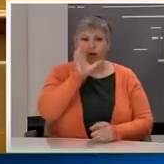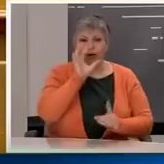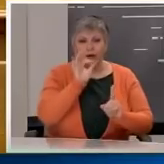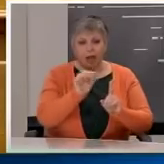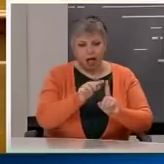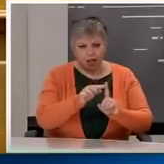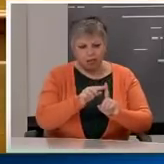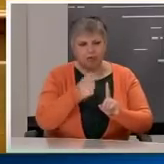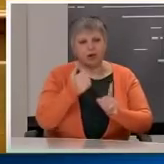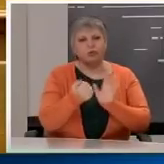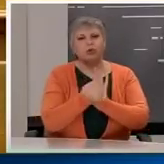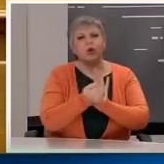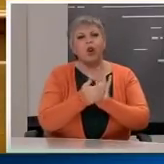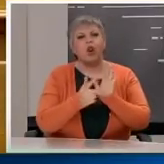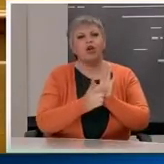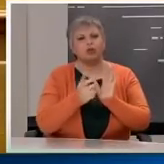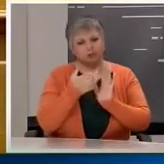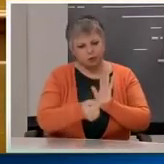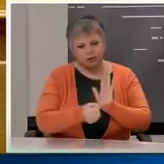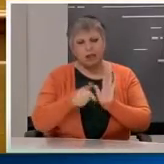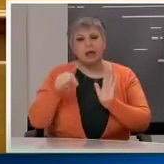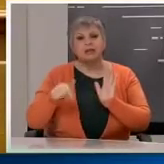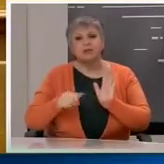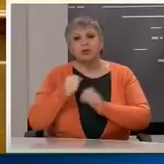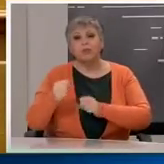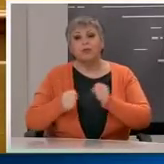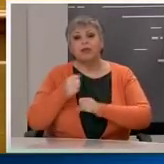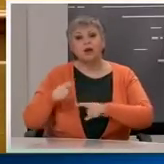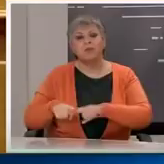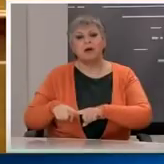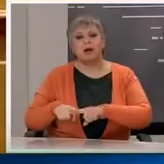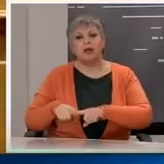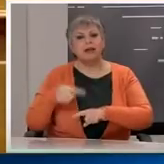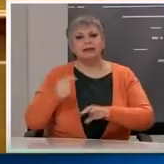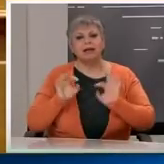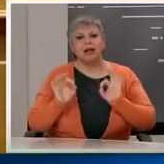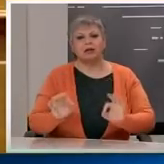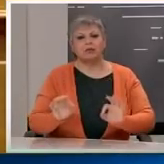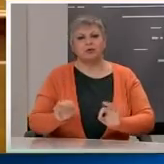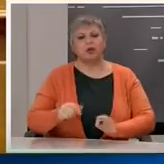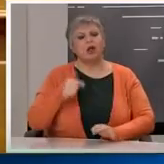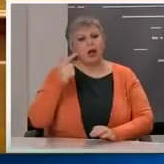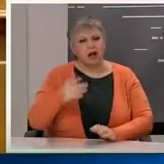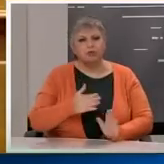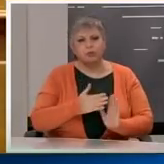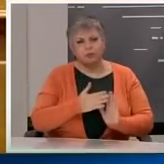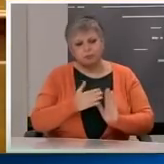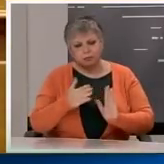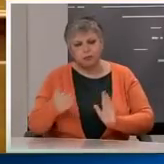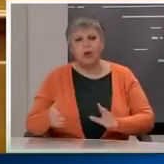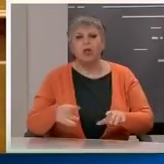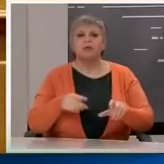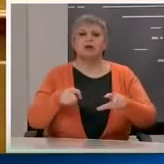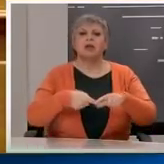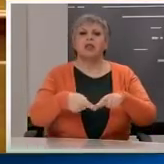ιδιαιτερότητες και έγινε μια τεράστια προσπάθεια από τον υπηρεσιακό μηχανισμό του ΕΟΦ και μπορέσαμε πραγματικά μέσα στο Δεκέμβριο να βγάλουμε το δελτίο τιμών όπως